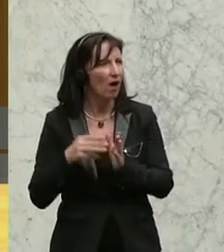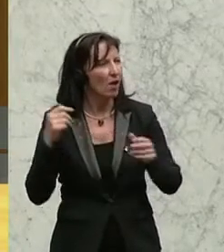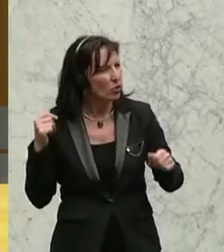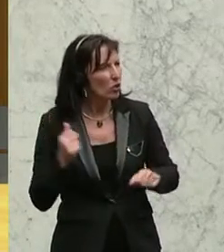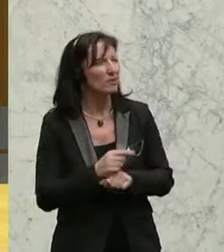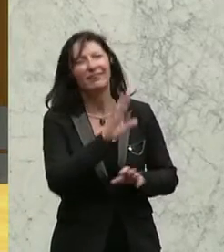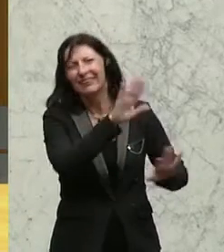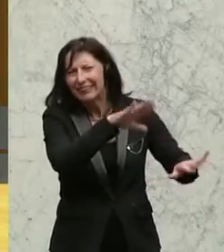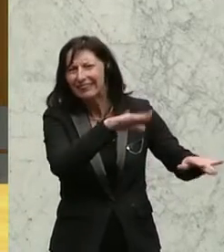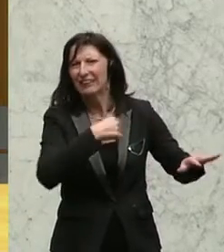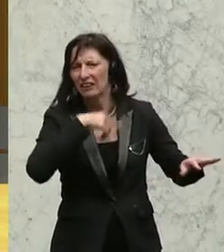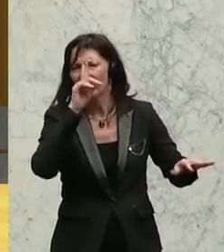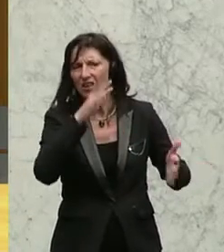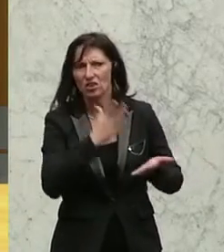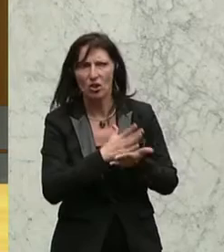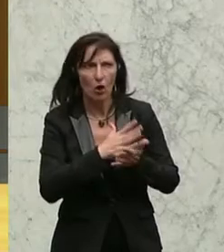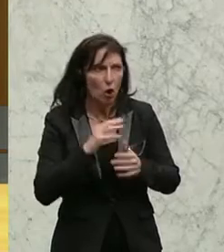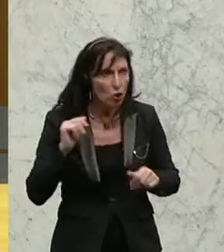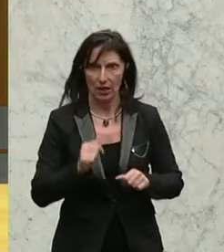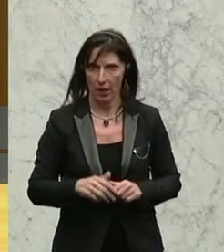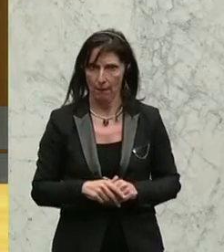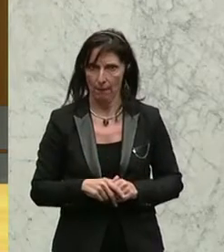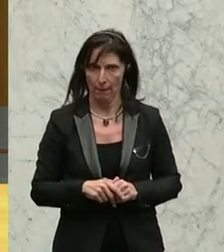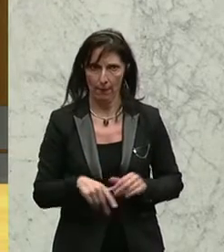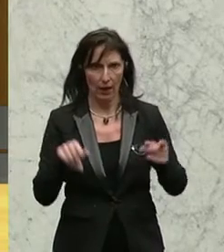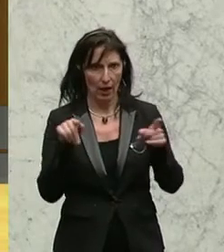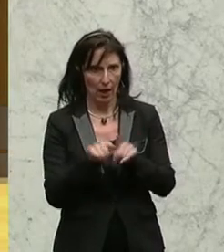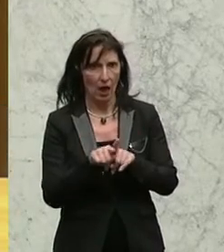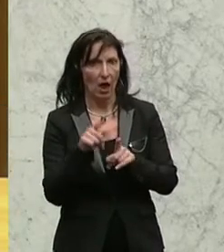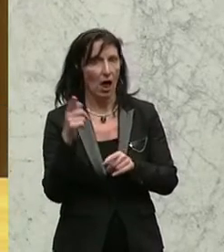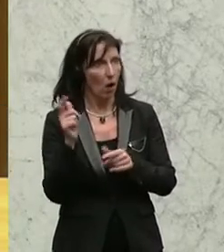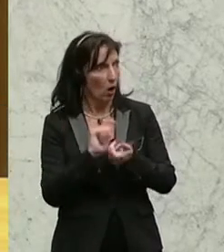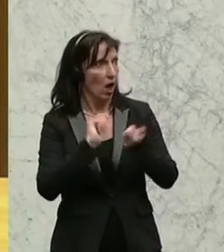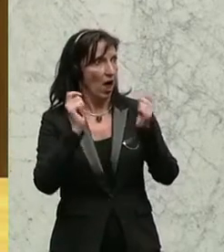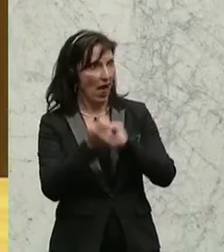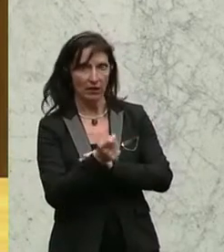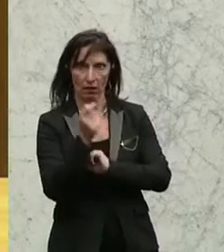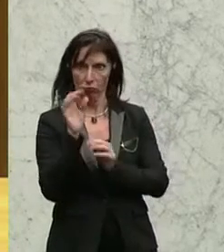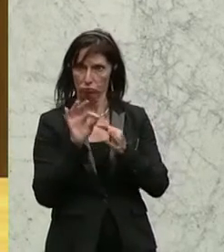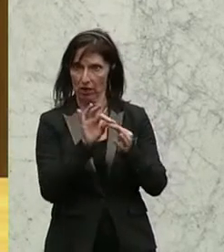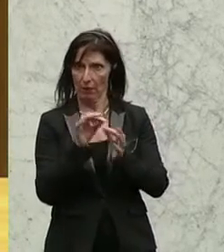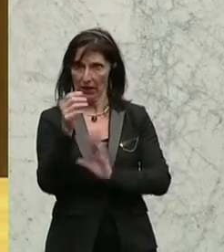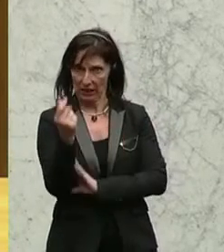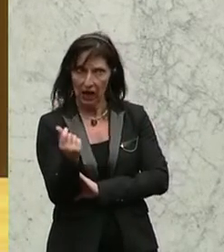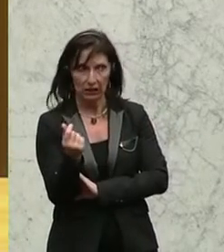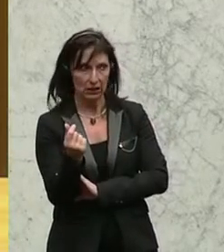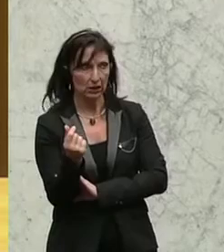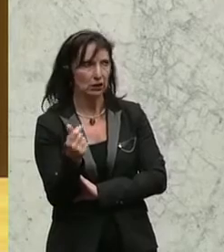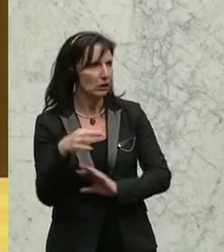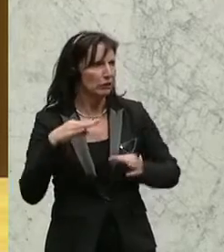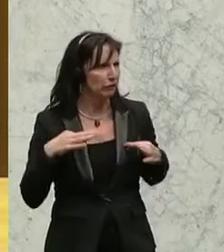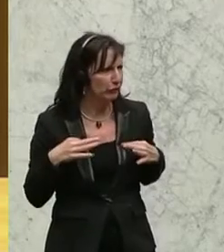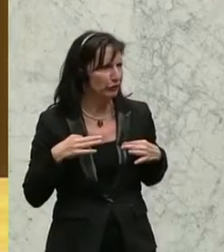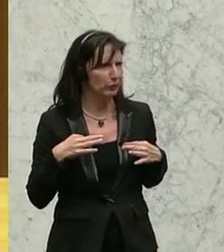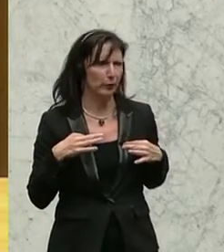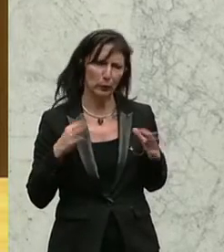obwohl, ich weiß, aber ob auch hier materielle Änderungen gemacht worden sind, ist für mich schon